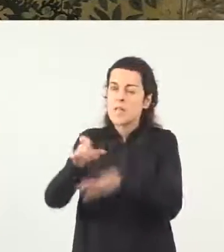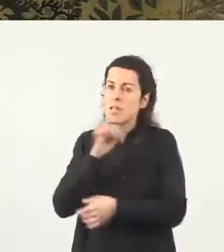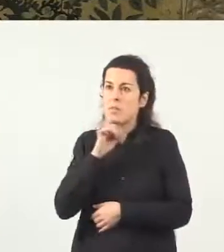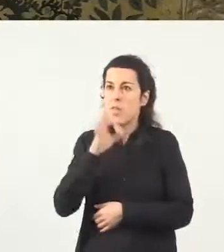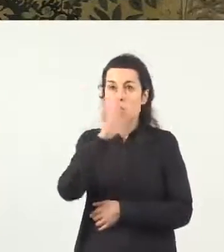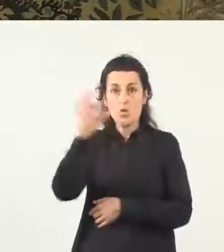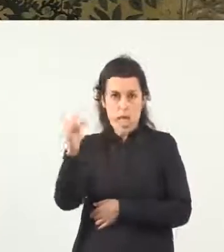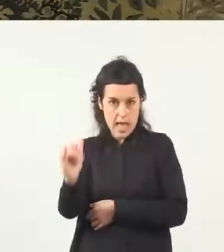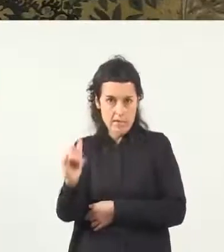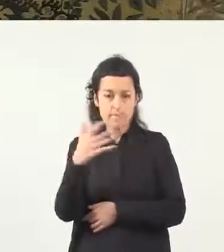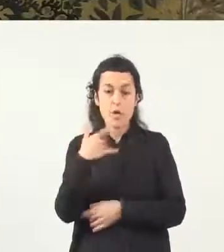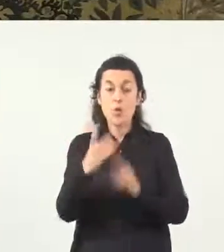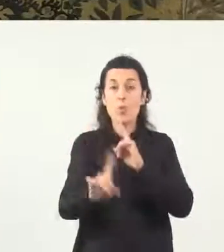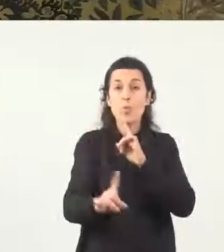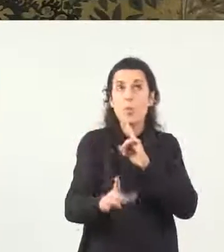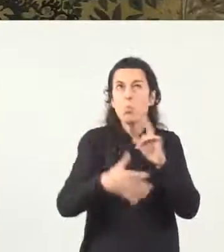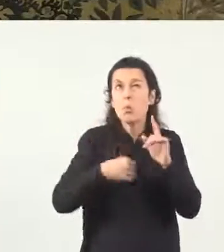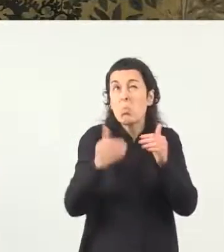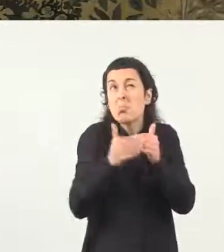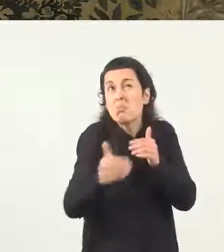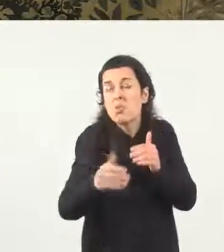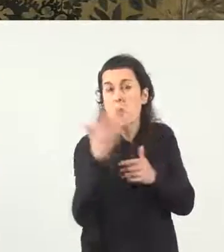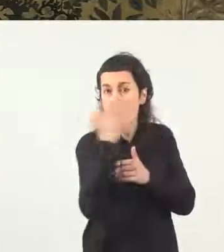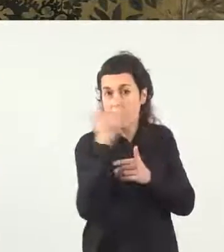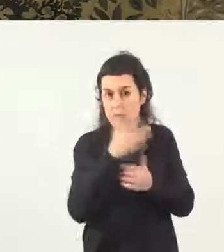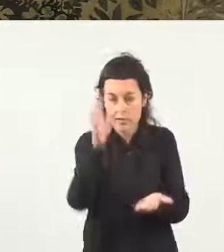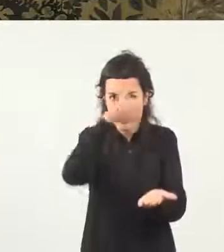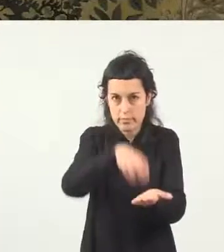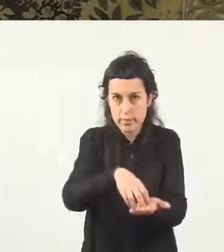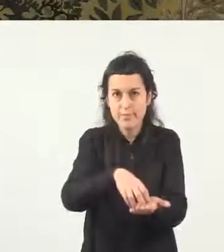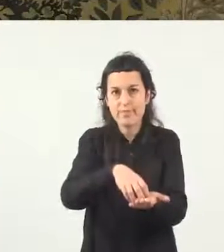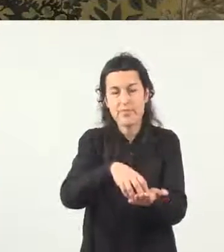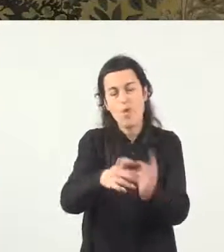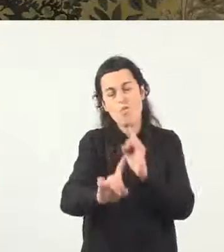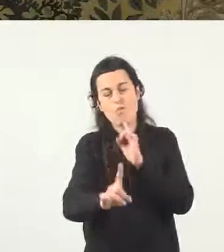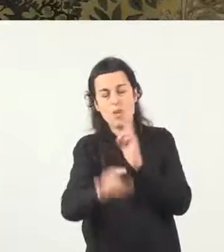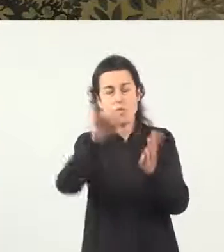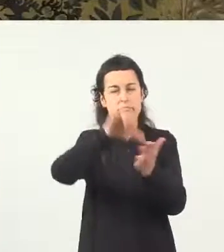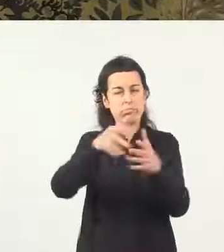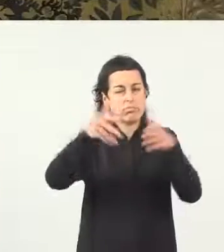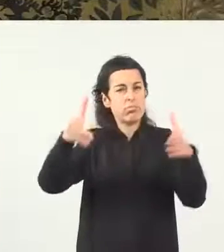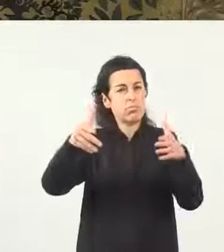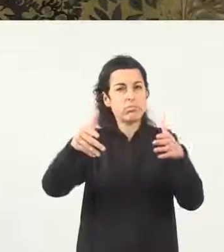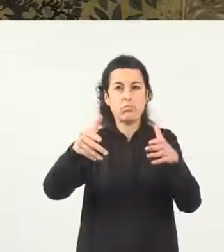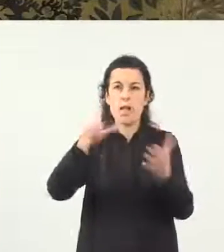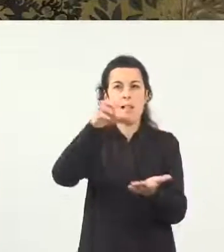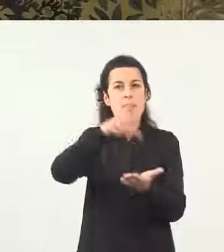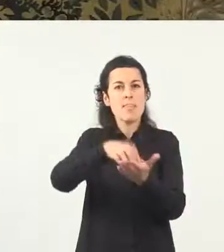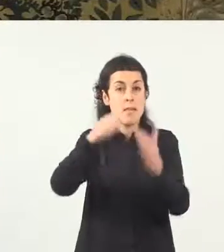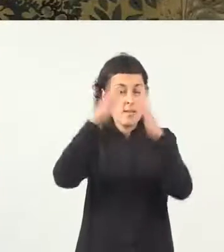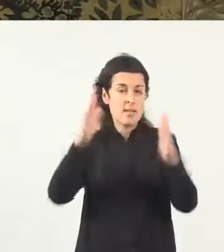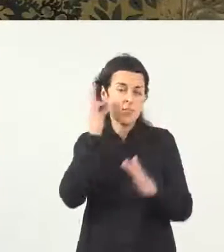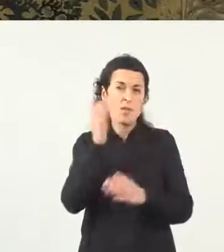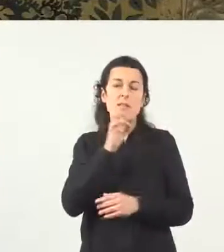Donostian badugu, baina Bilbon adibidez, bueno, azkenean igual San Frantziskon eta aterako dute, baina Bilbon zaila da, ez da, hiri batean. Nik uste dut batez